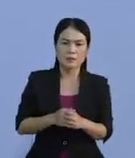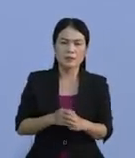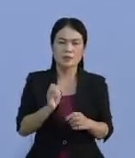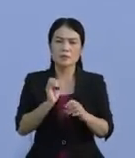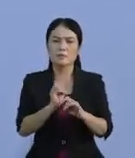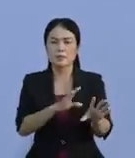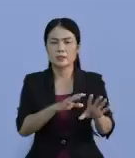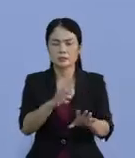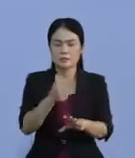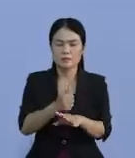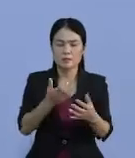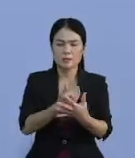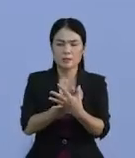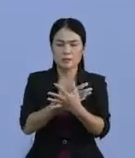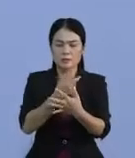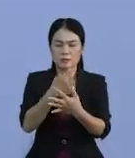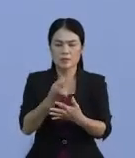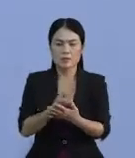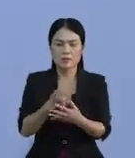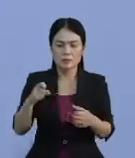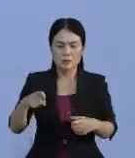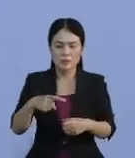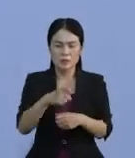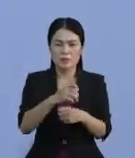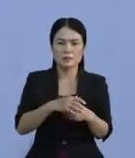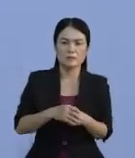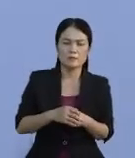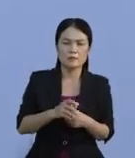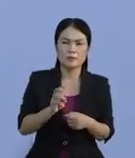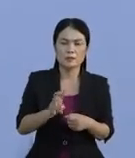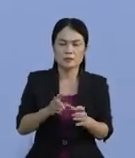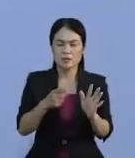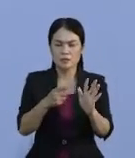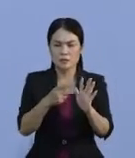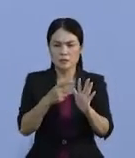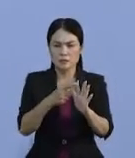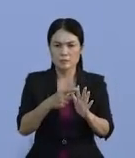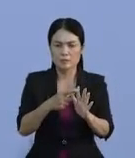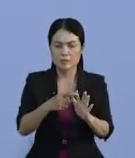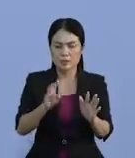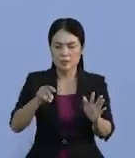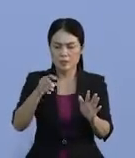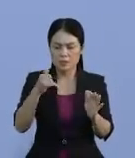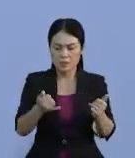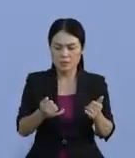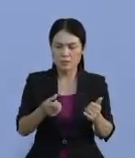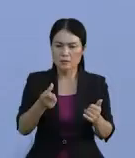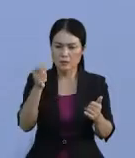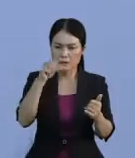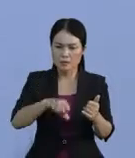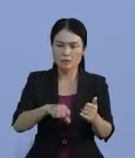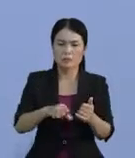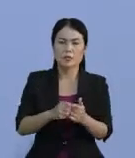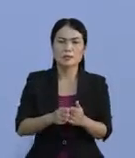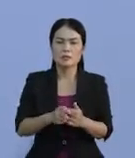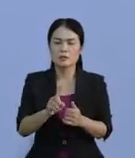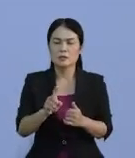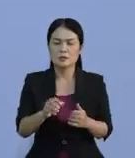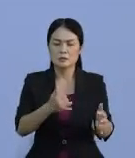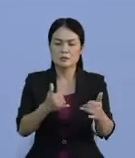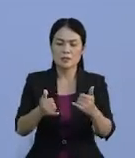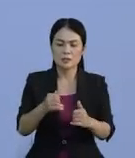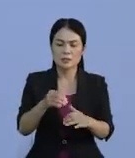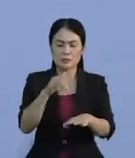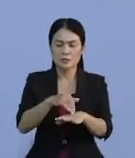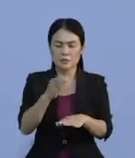យខ្ពើមមេអំបៅនិយាយទៅកាន់ទៅដង្កូវយីសត្វនេះអីក៏អាក្រក់ម្លេះនរណាឲ្យឯងមកលេ